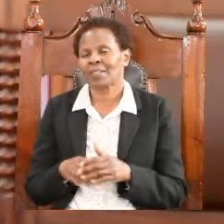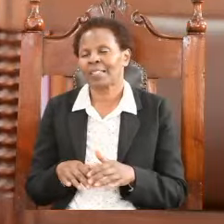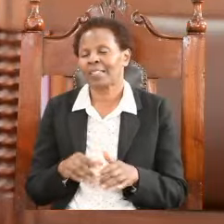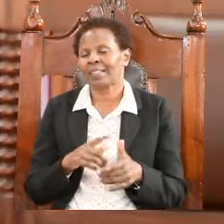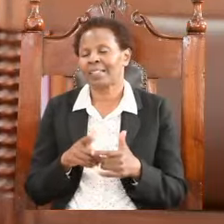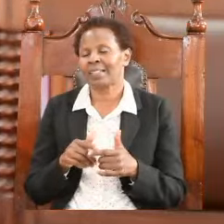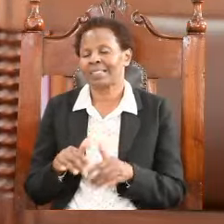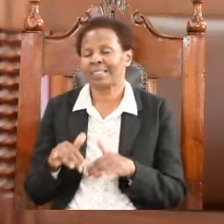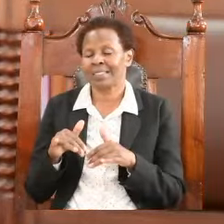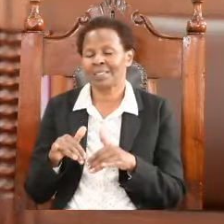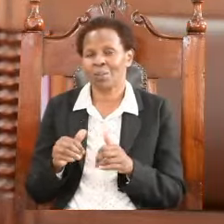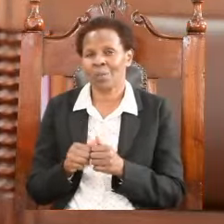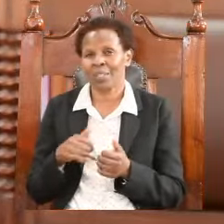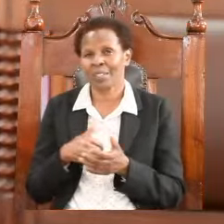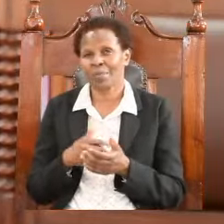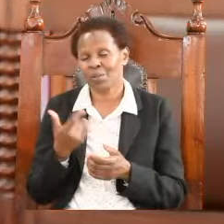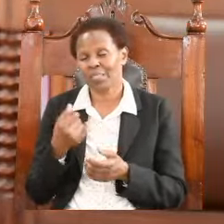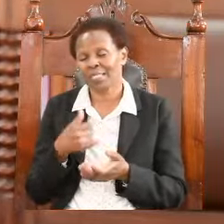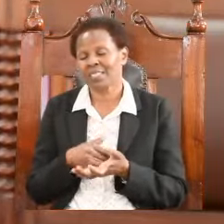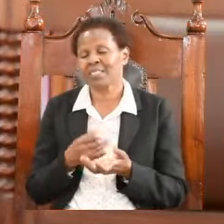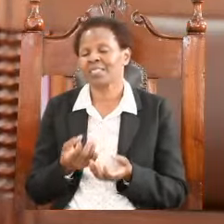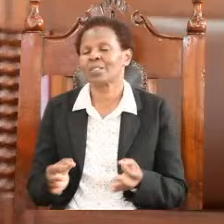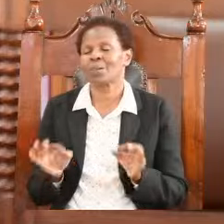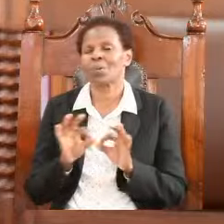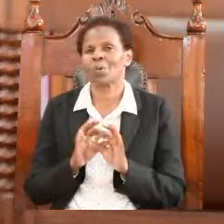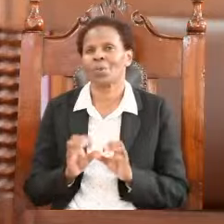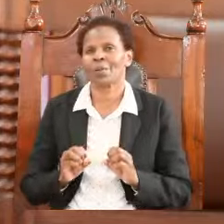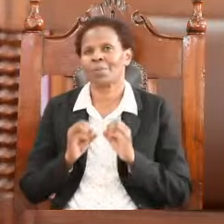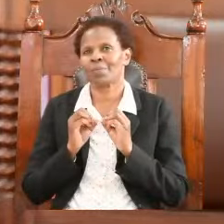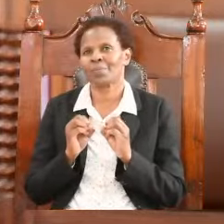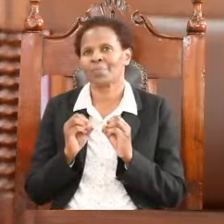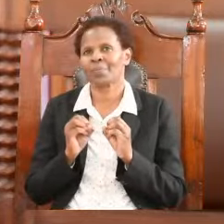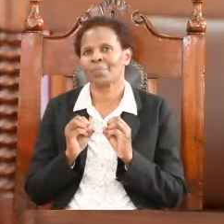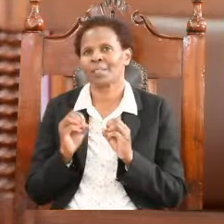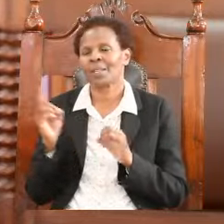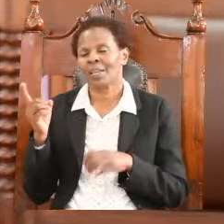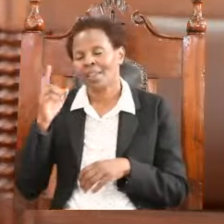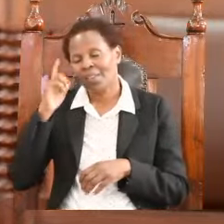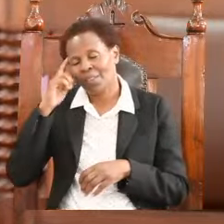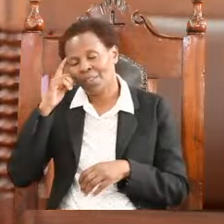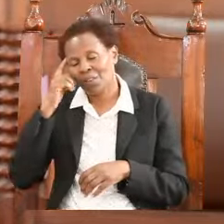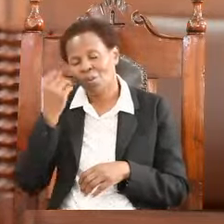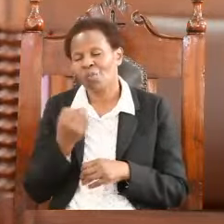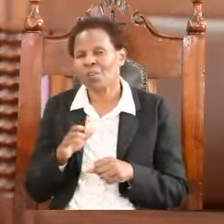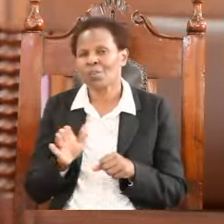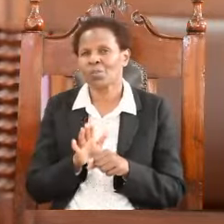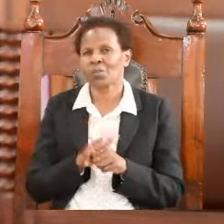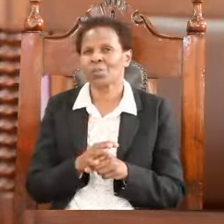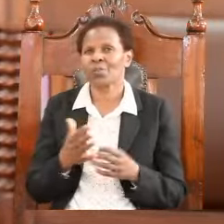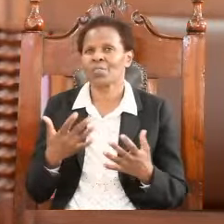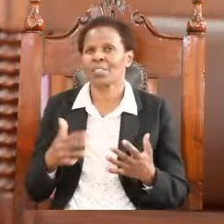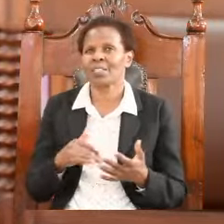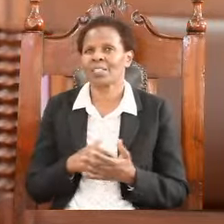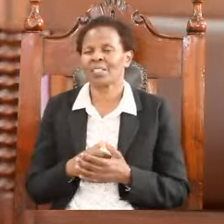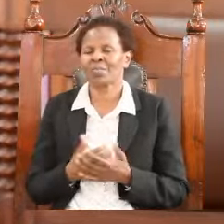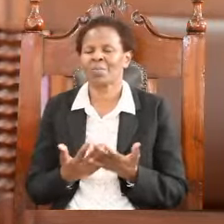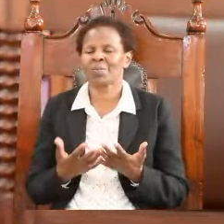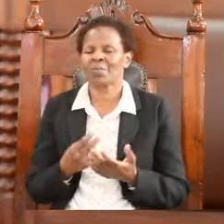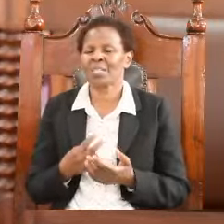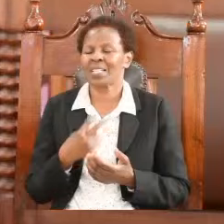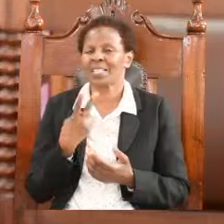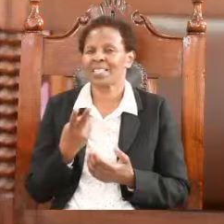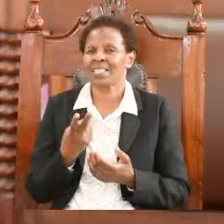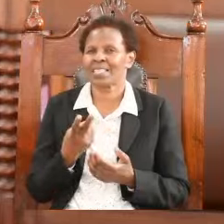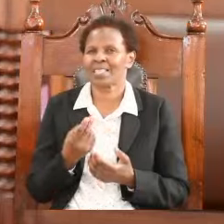nakio tondu ni turona gitiri na kiguni na ngeciria uhoro wa indo nyingi imwe ni cionekaga ta